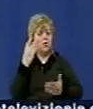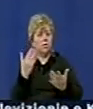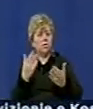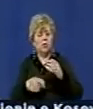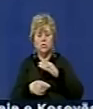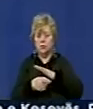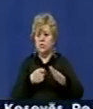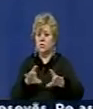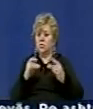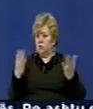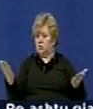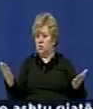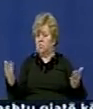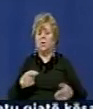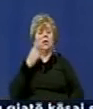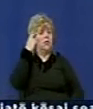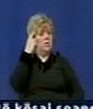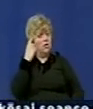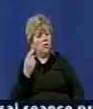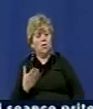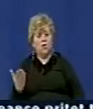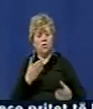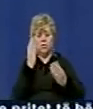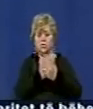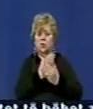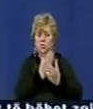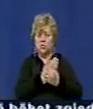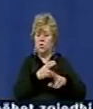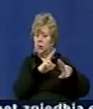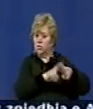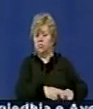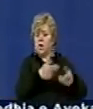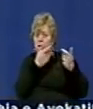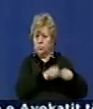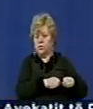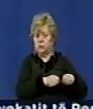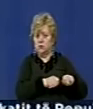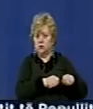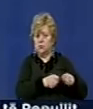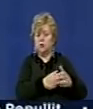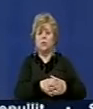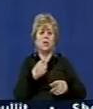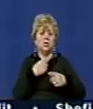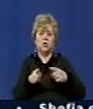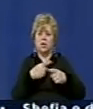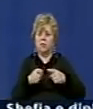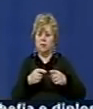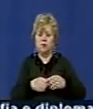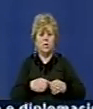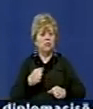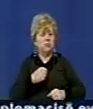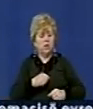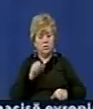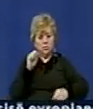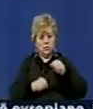janë zbuluar deri sot. E dini mirë se sa dosjet kompletuara që ndrojnë të mbyllura në përsirtar për shkak të mungesës së guximit për t'u